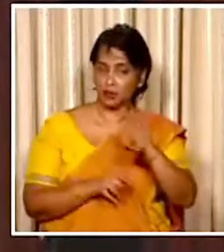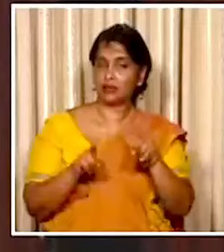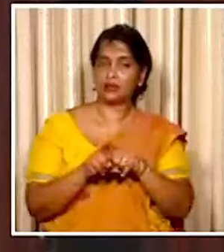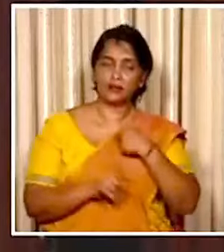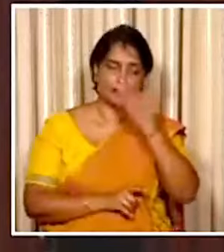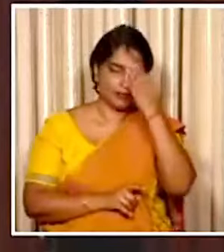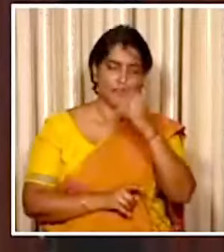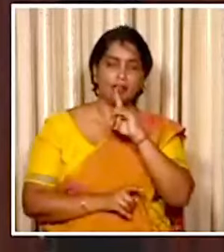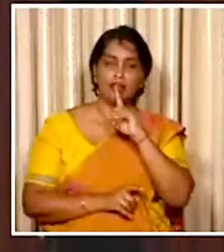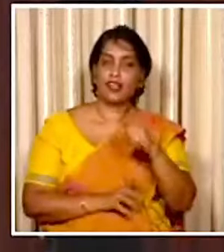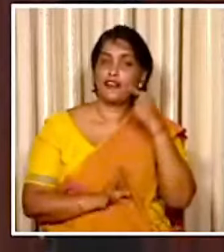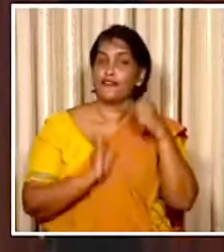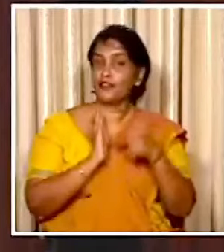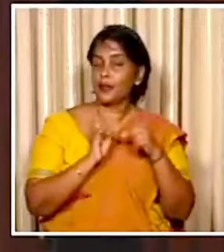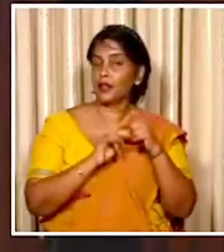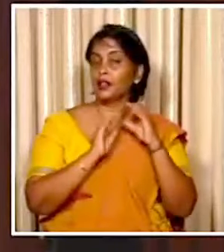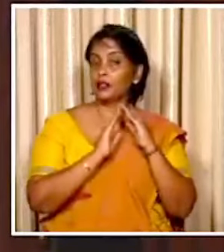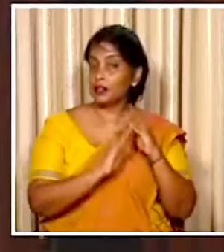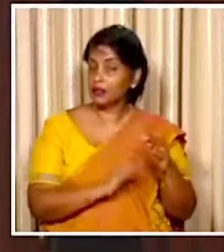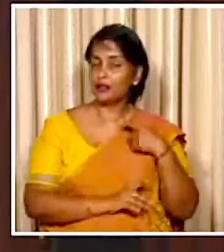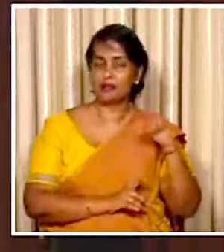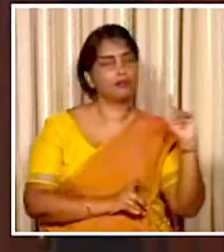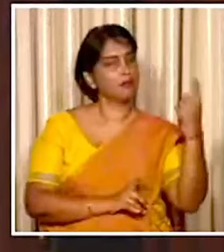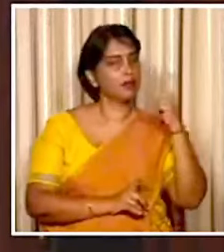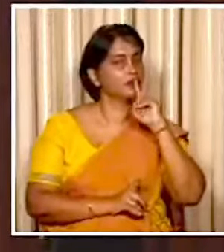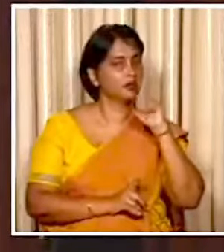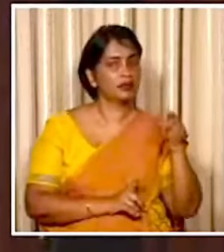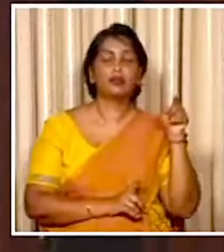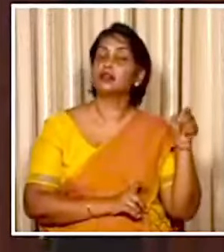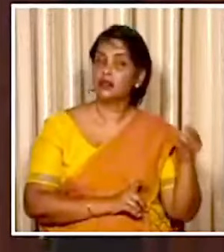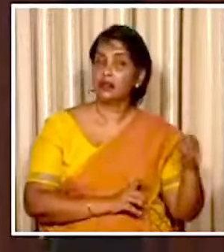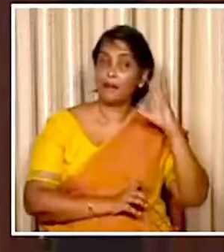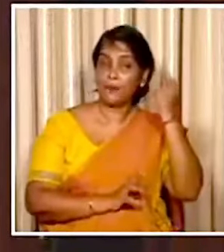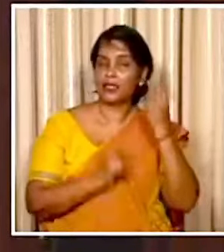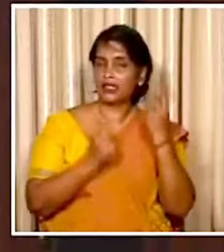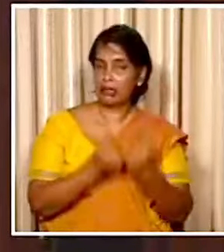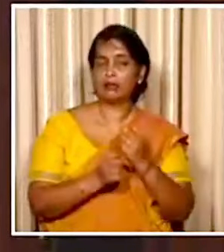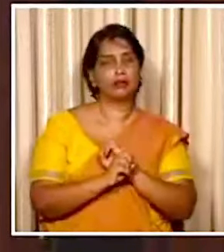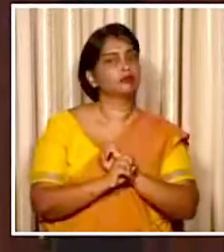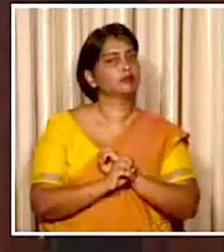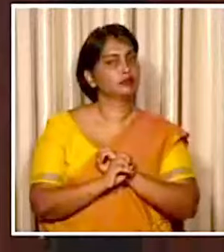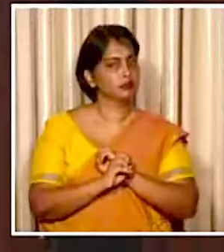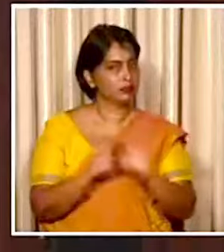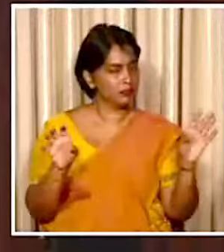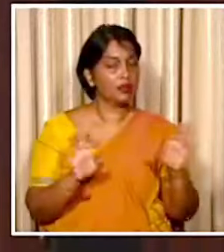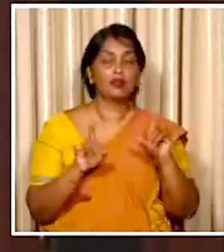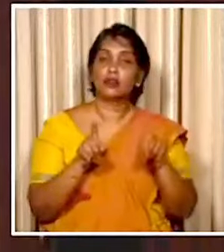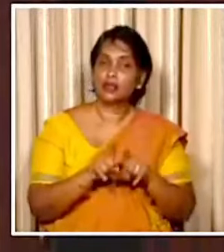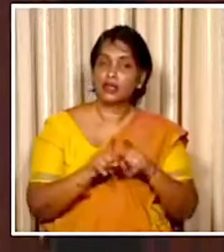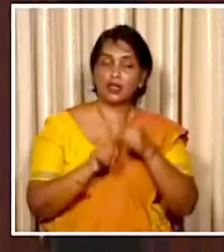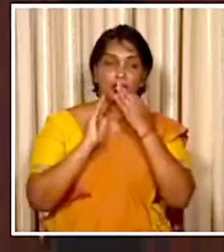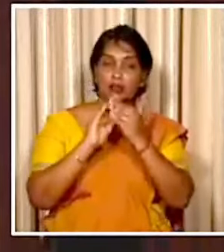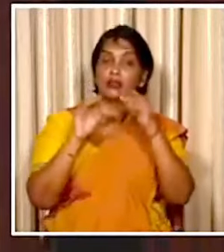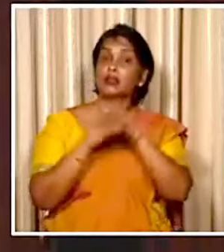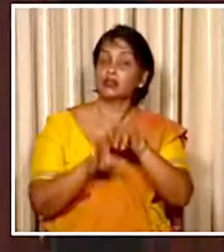ඉල්ලා සිටිනවා විභාග දෙපාර්තමේන්තුවට නියෝග කරන්ඩ මේ ප්‍රතිඵල ඉතා ඉක්මනින් නිකුත් කරන්න කියලා, සහ පාසල්